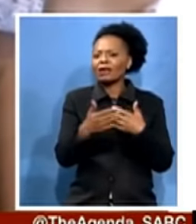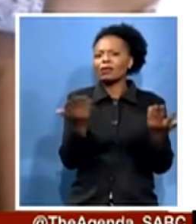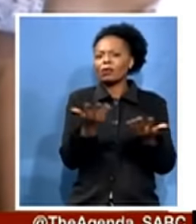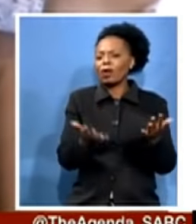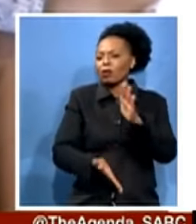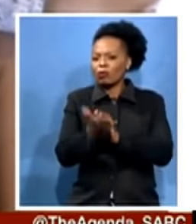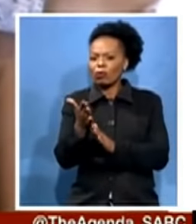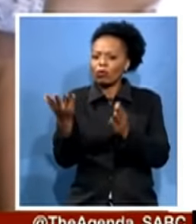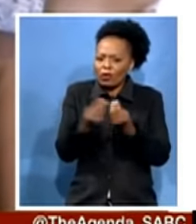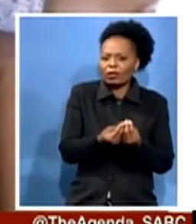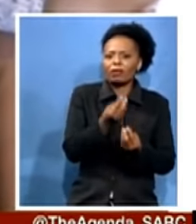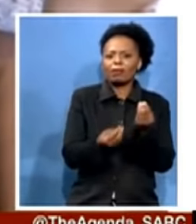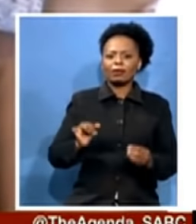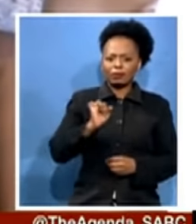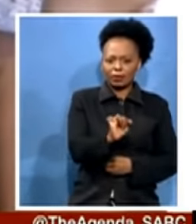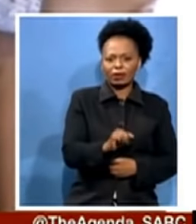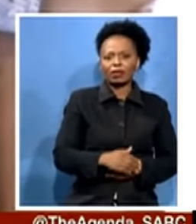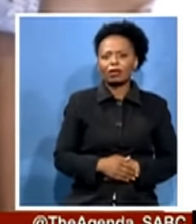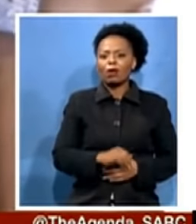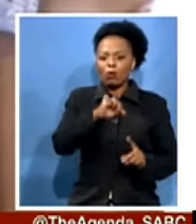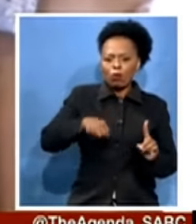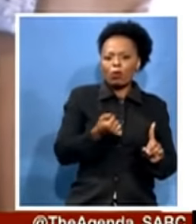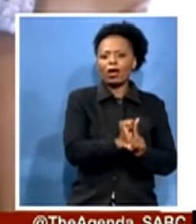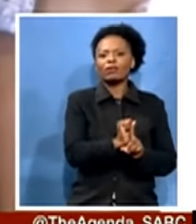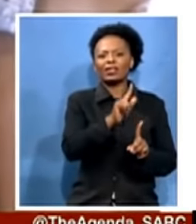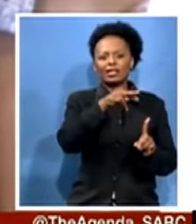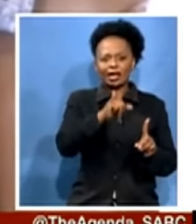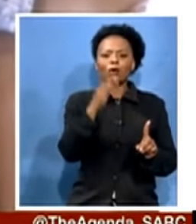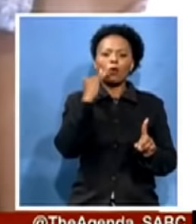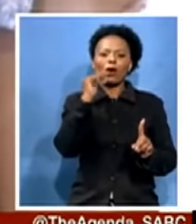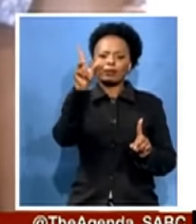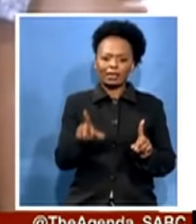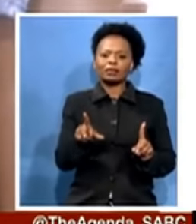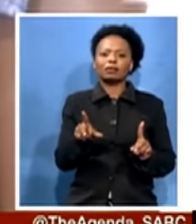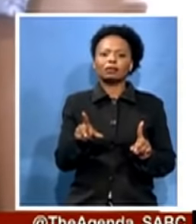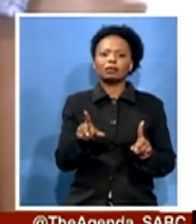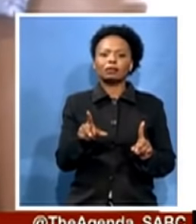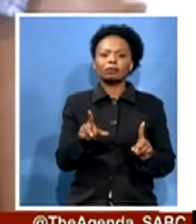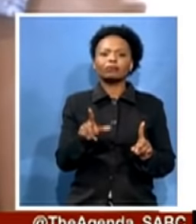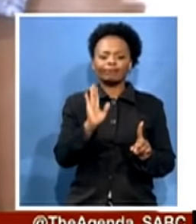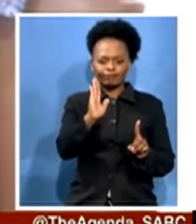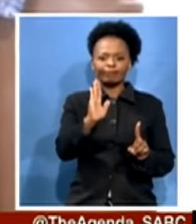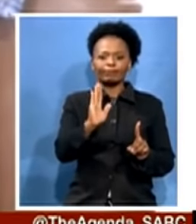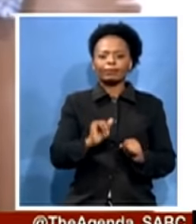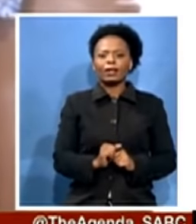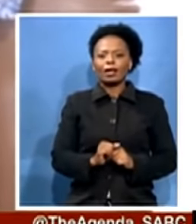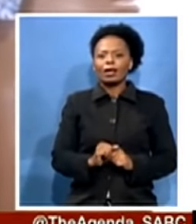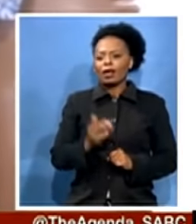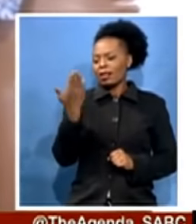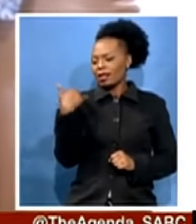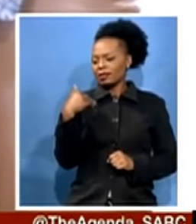ukuthi akubaphathanga kahle kanti siyitholile thina incwadi ngoFebruwari ethi bebenebhidi yengane